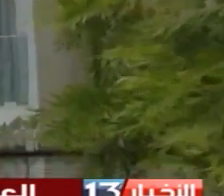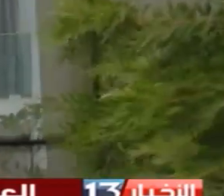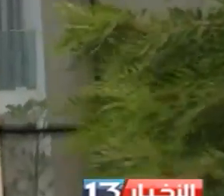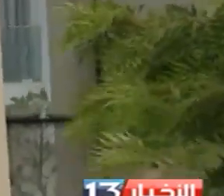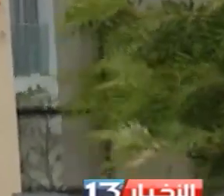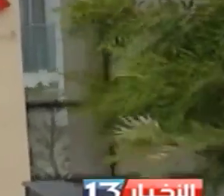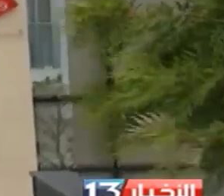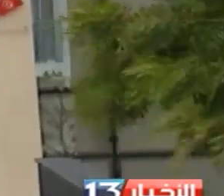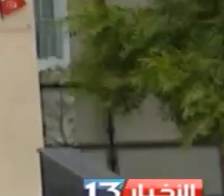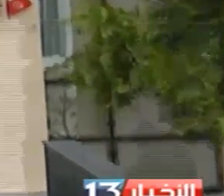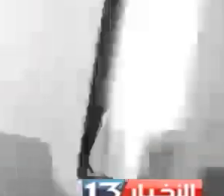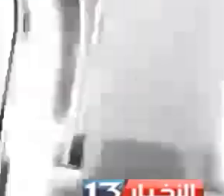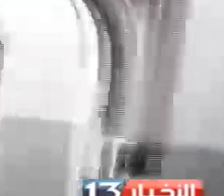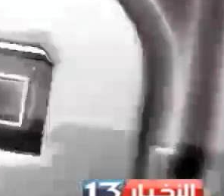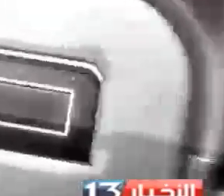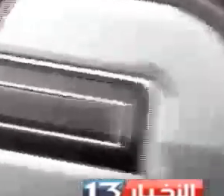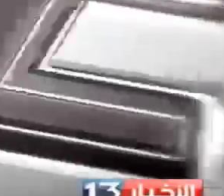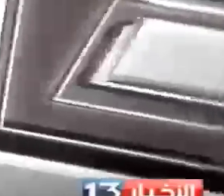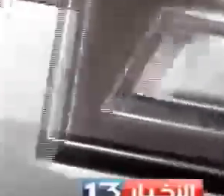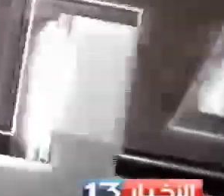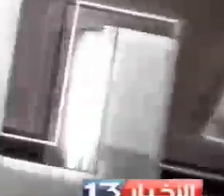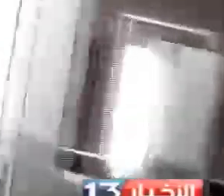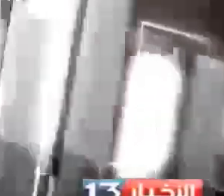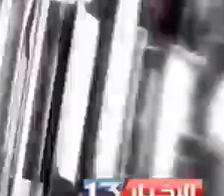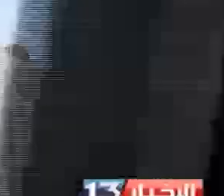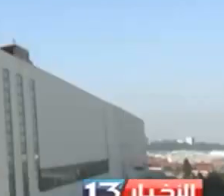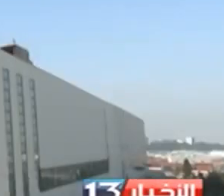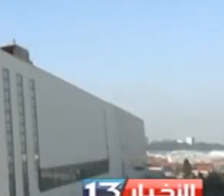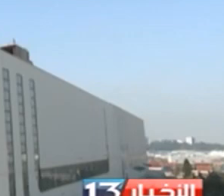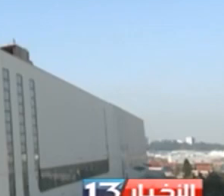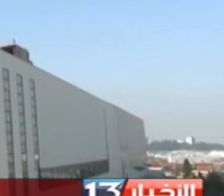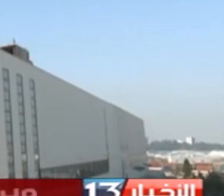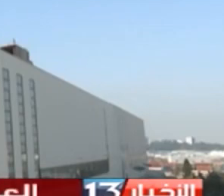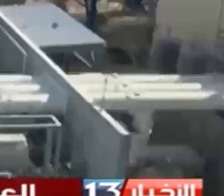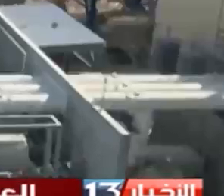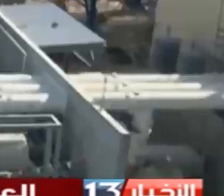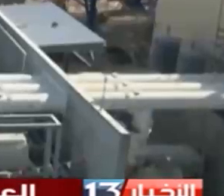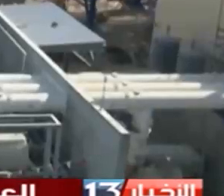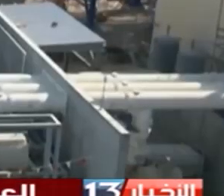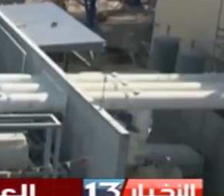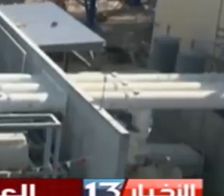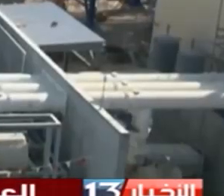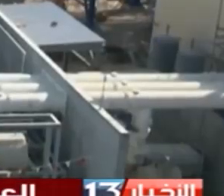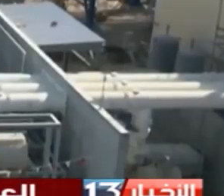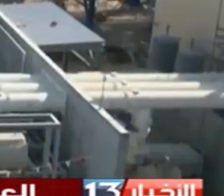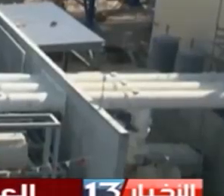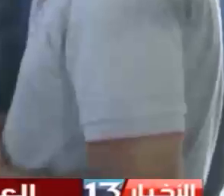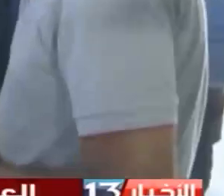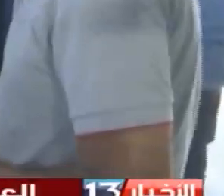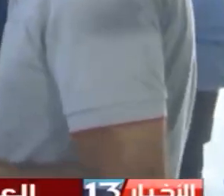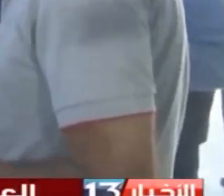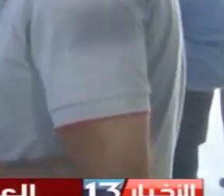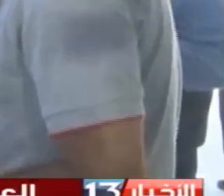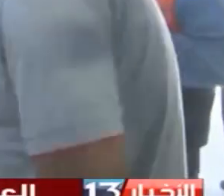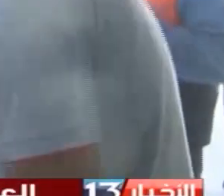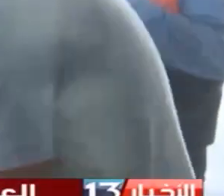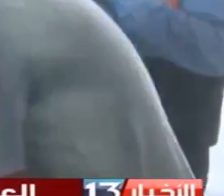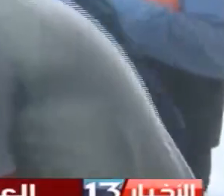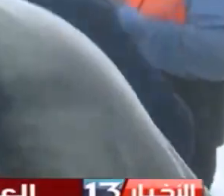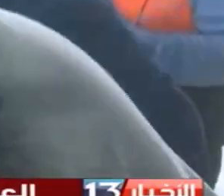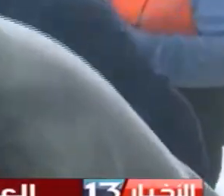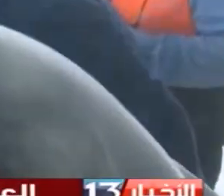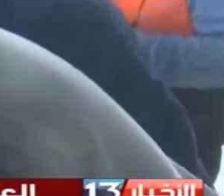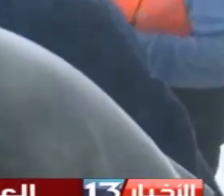مرتبط ب توحيد نتائج الدورتين انطلاق المرحله الاولي لمحطه انتاج الكهرباء للدوره